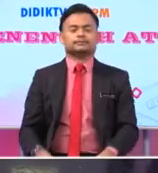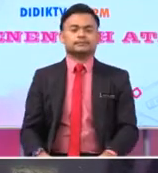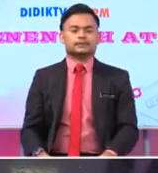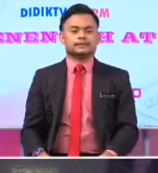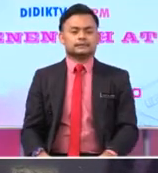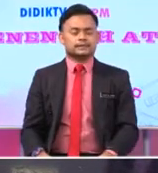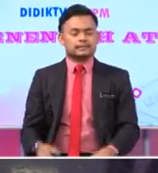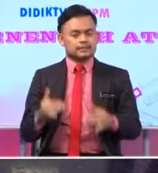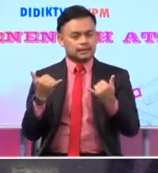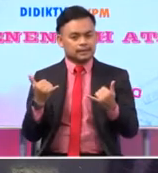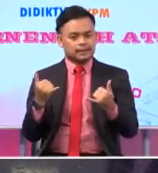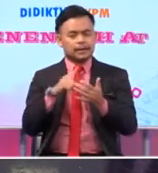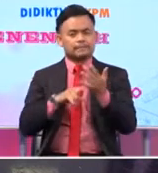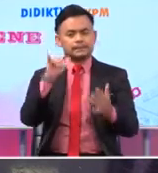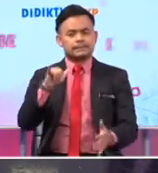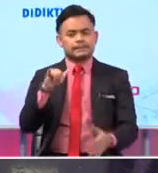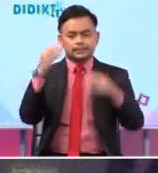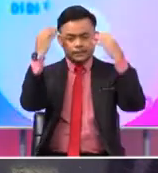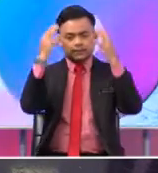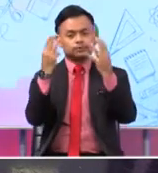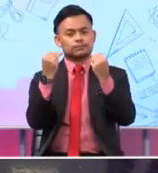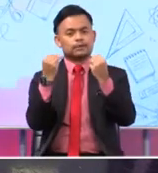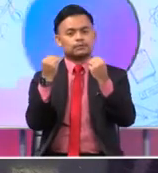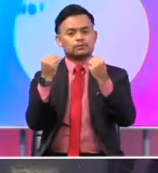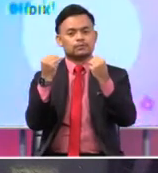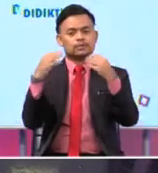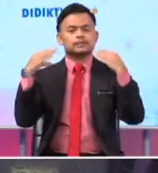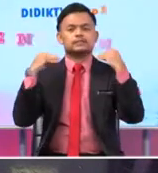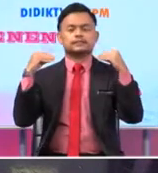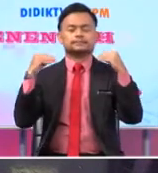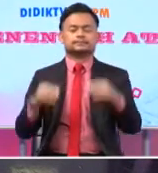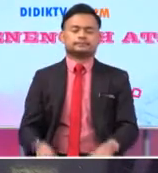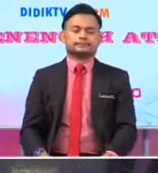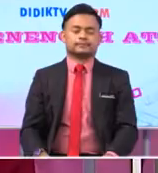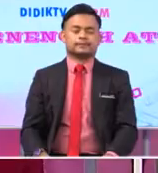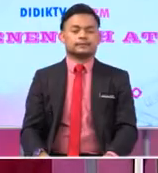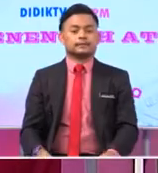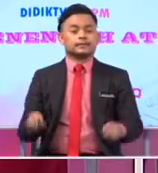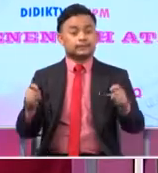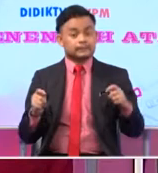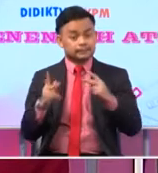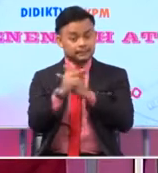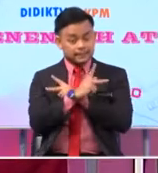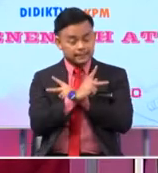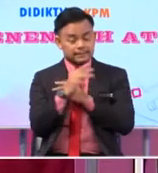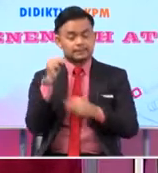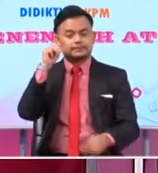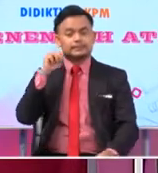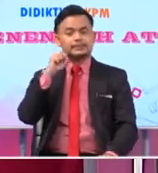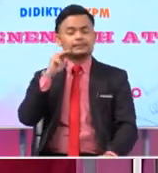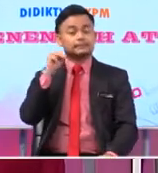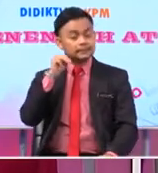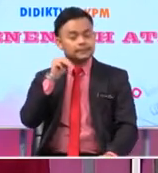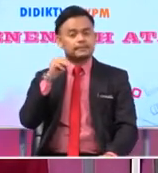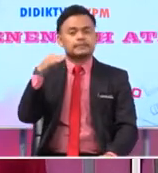yang cek guna aja kepada saya dan murni di rumah oke baikin casemiro sebelum Jinggo meneruskan nagih pembelajaran pada hari